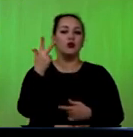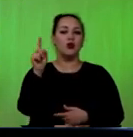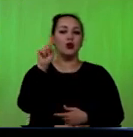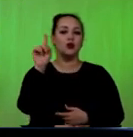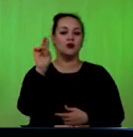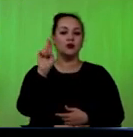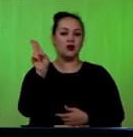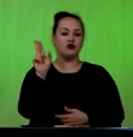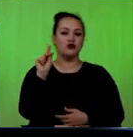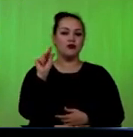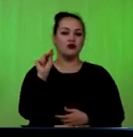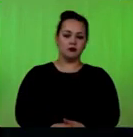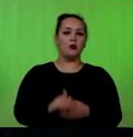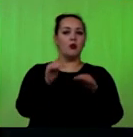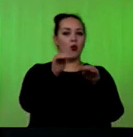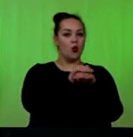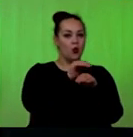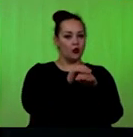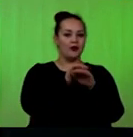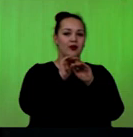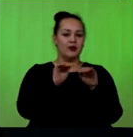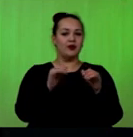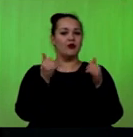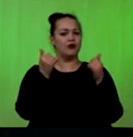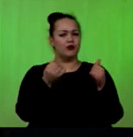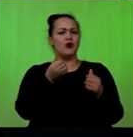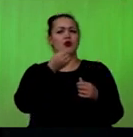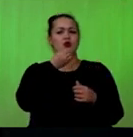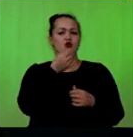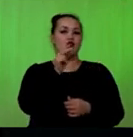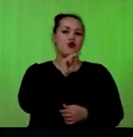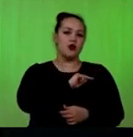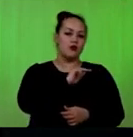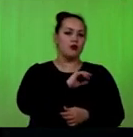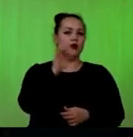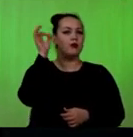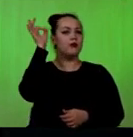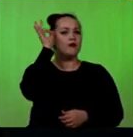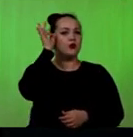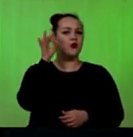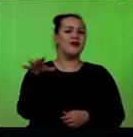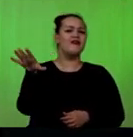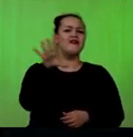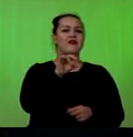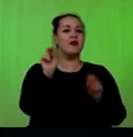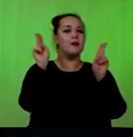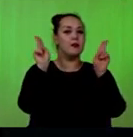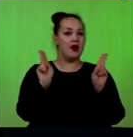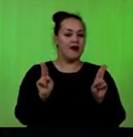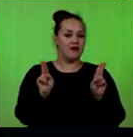чисел молодцы ребятки мы сегодня хорошо поработали мы вспомнили с вами все правила